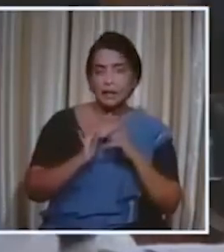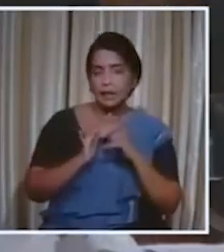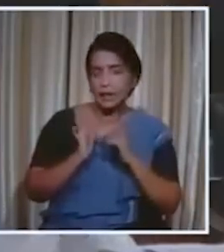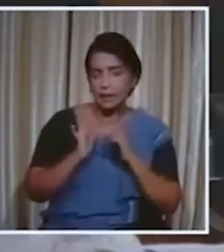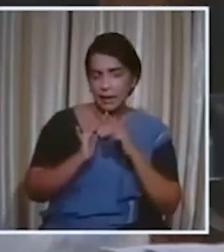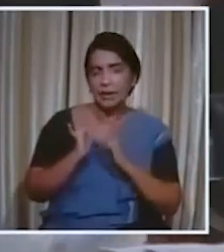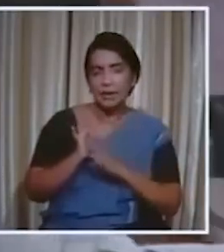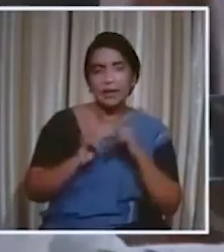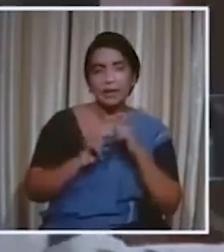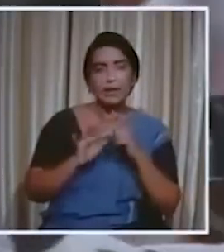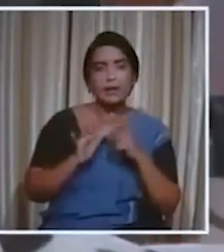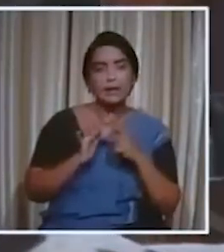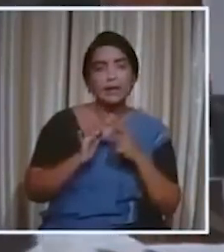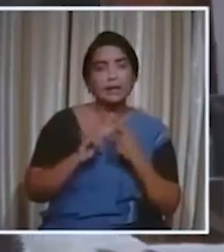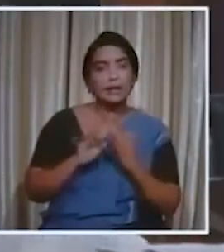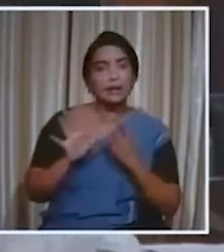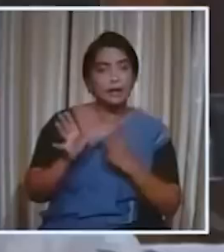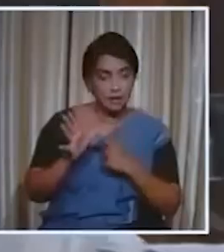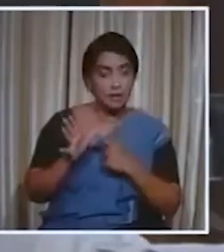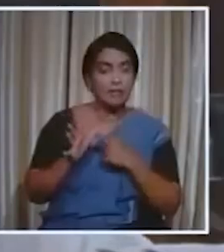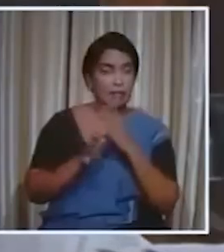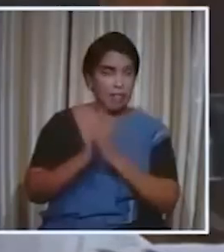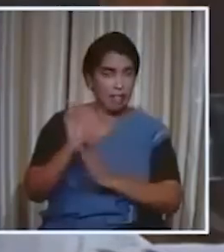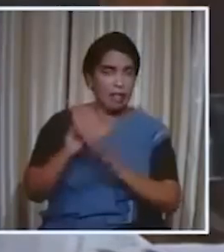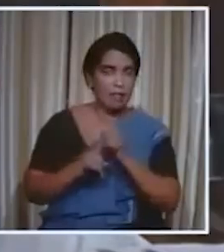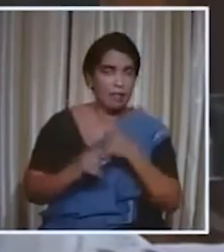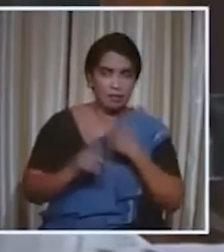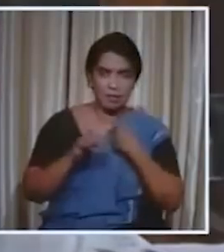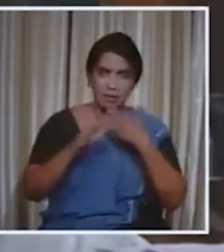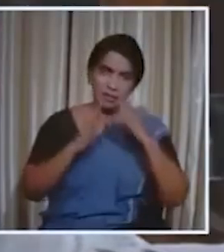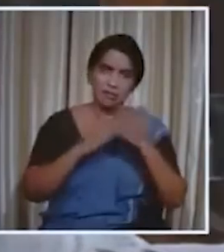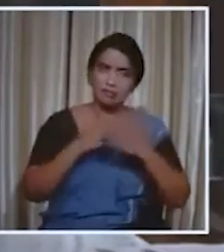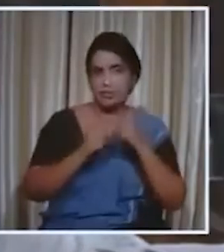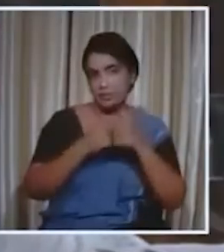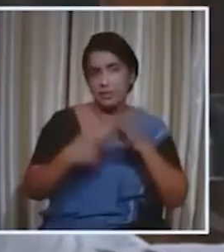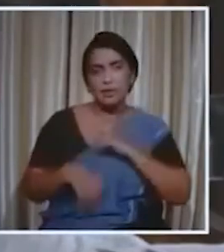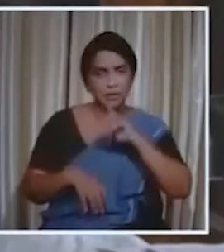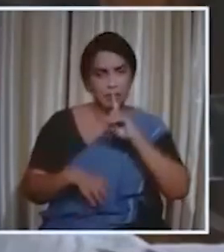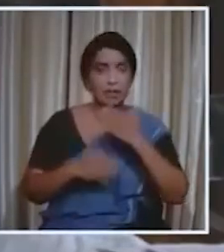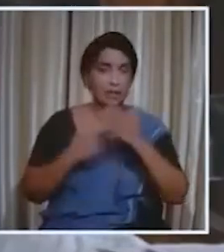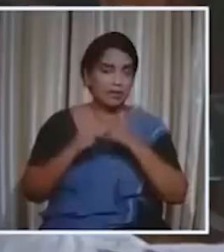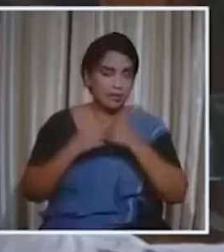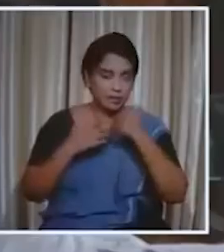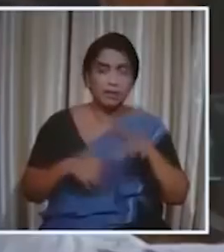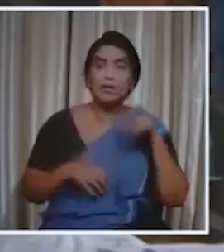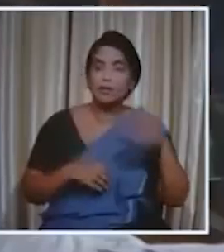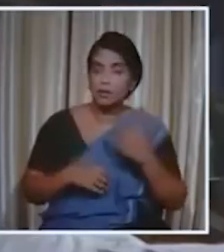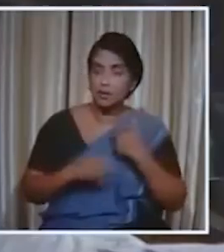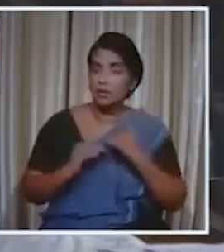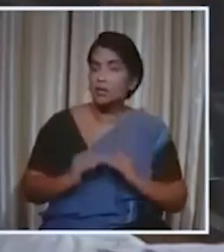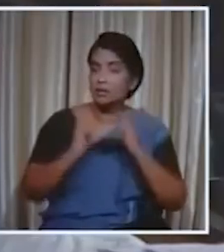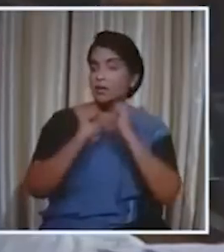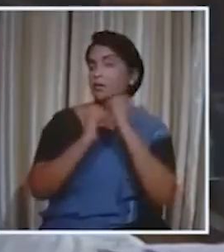ஒரு ஒத்திவைக்கும் பிரேரணையினூடாக நான் இந்த இடத்திலே கேட்டிருந்தேன், இந்த வீடுகளை முடித்து தருமாறு. அதே நேரத்திலே நான் எங்களுடைய மாவட்ட அபிவிருத்தி குழு தலைவரிடமும்